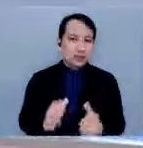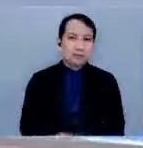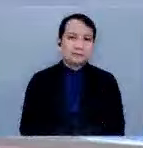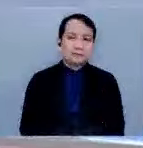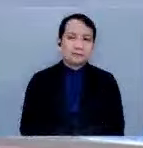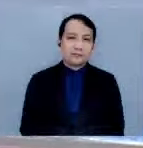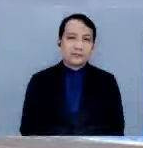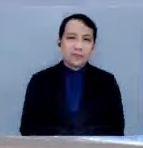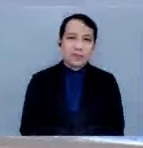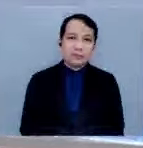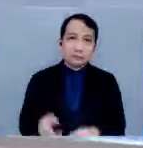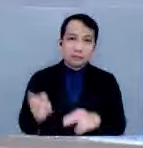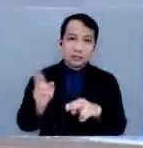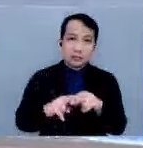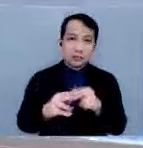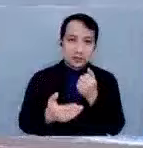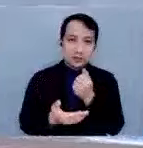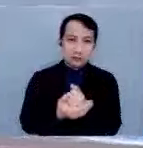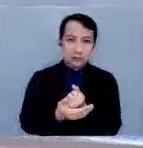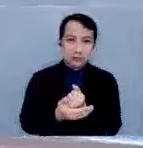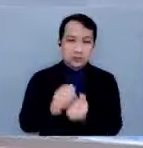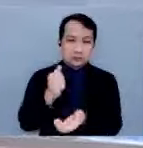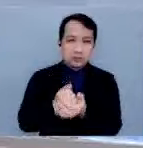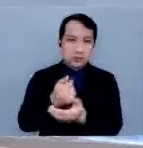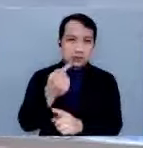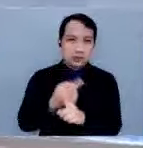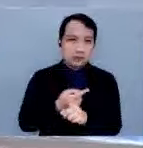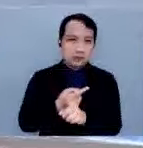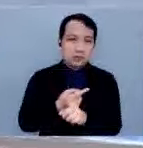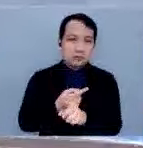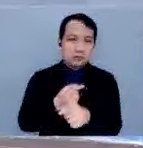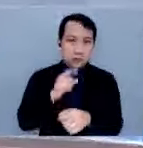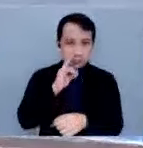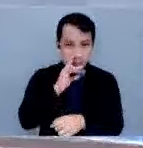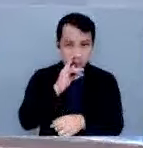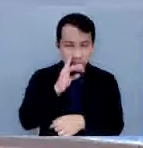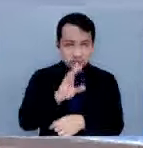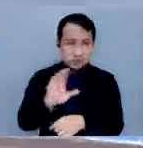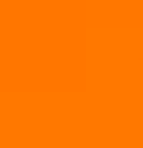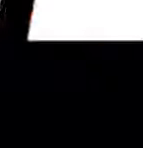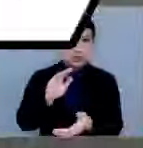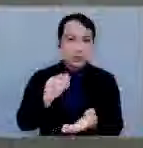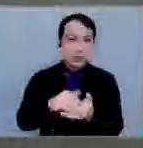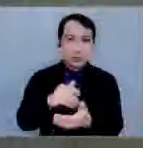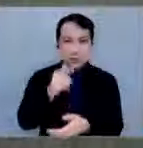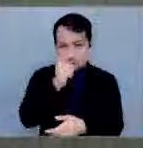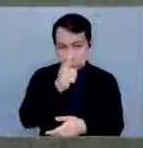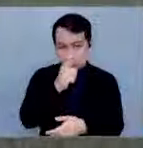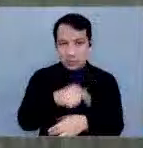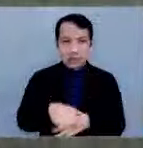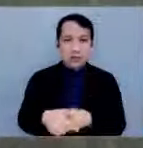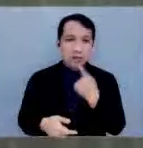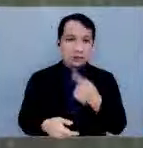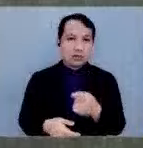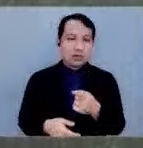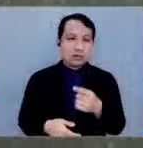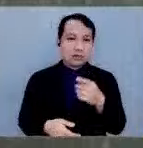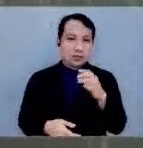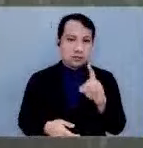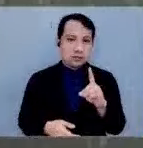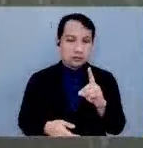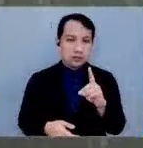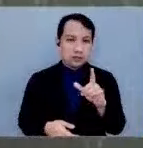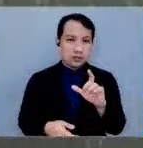Aprobado na ang aumento sa buwa ng sahod ng mga kasambahay sa Central Luzon. Ayon sa Department of Labor and Employment,